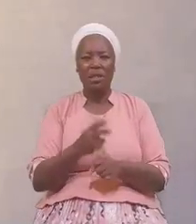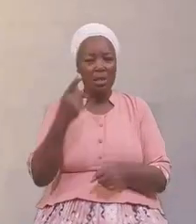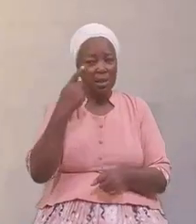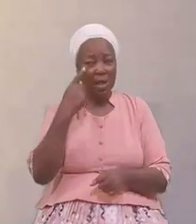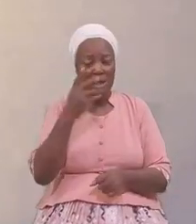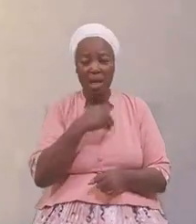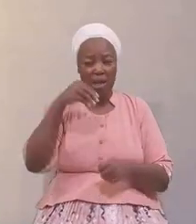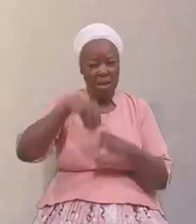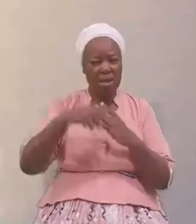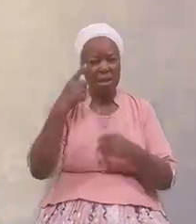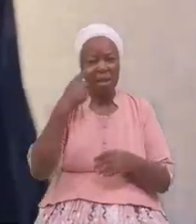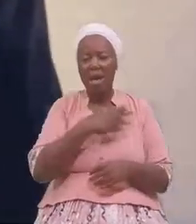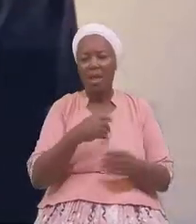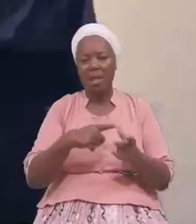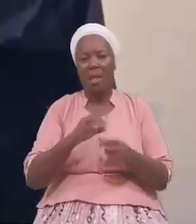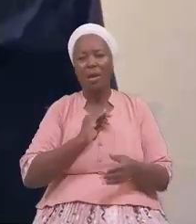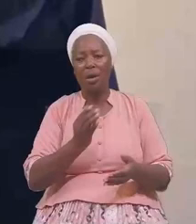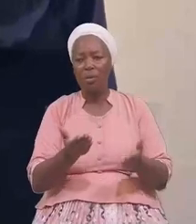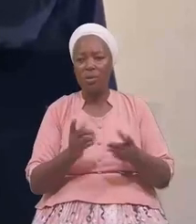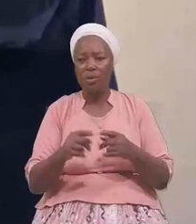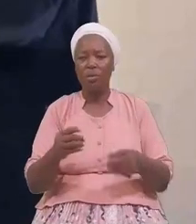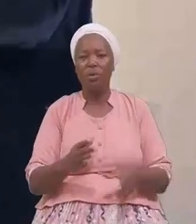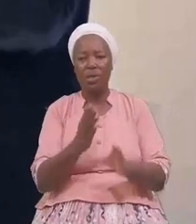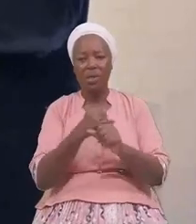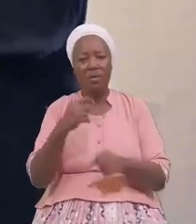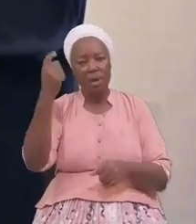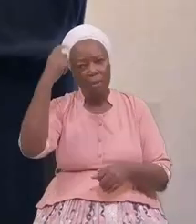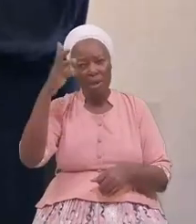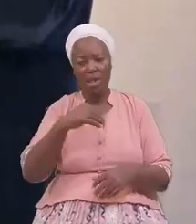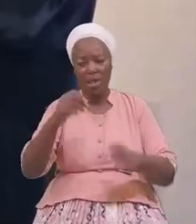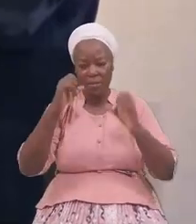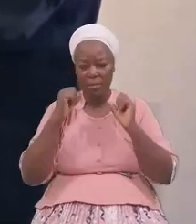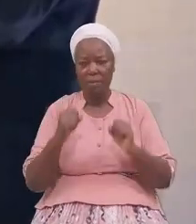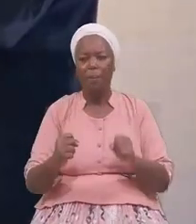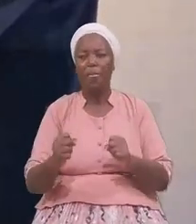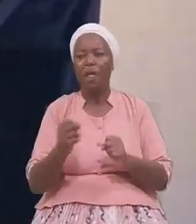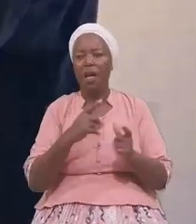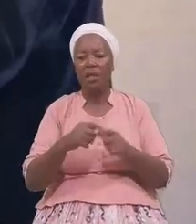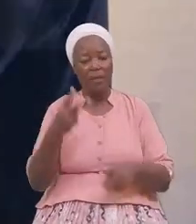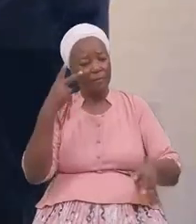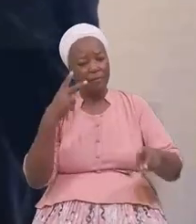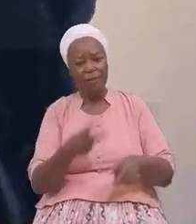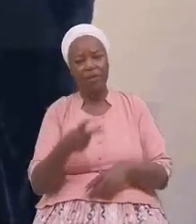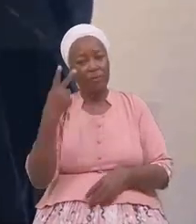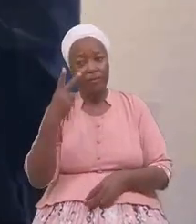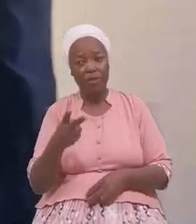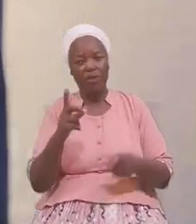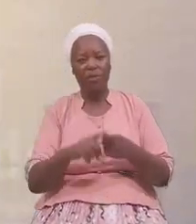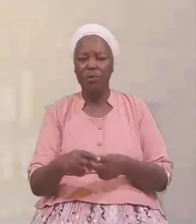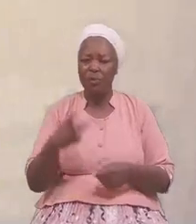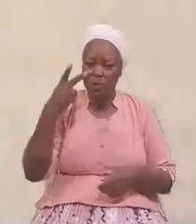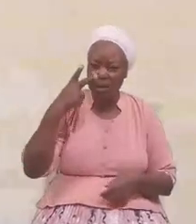recevoir la pensée, l'énergie et la vision pour voir là où je